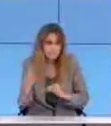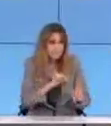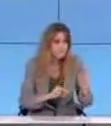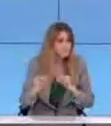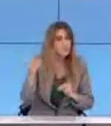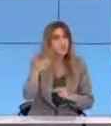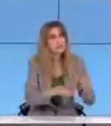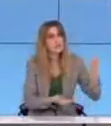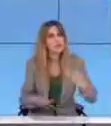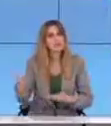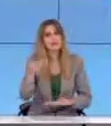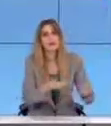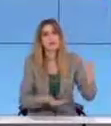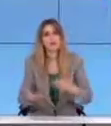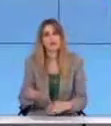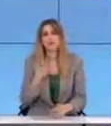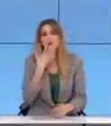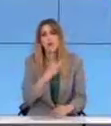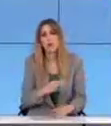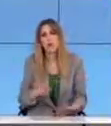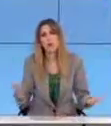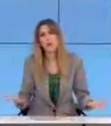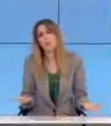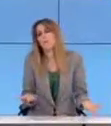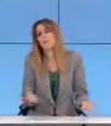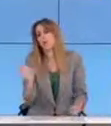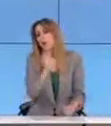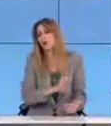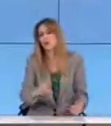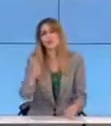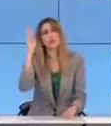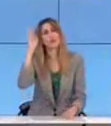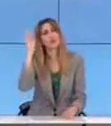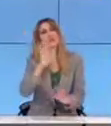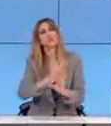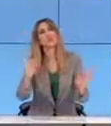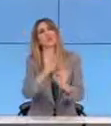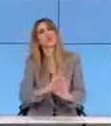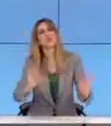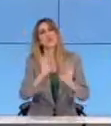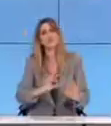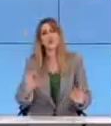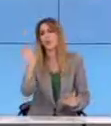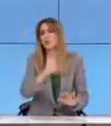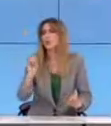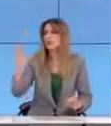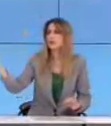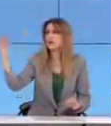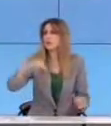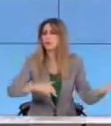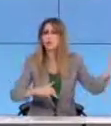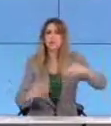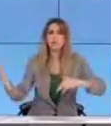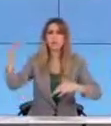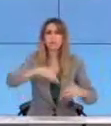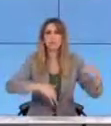να επαναπαυόμαστε μόνο στη διαρκή αυξητική τάση των αφίξεων. Πρέπει να δούμε και τι μοντέλο θέλουμε και πώς